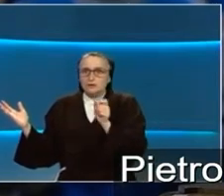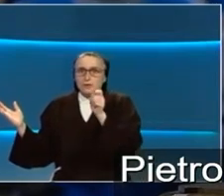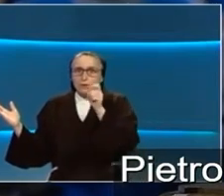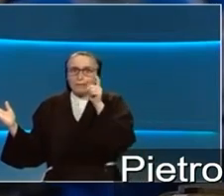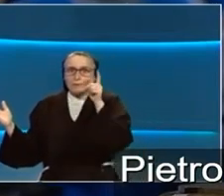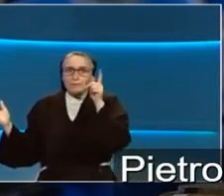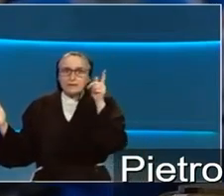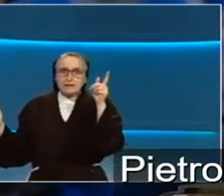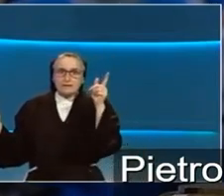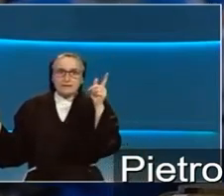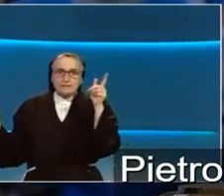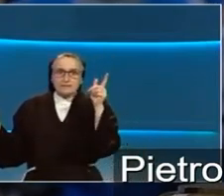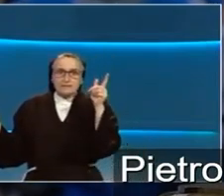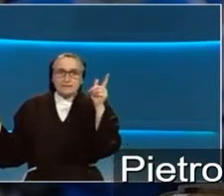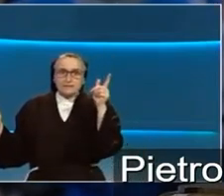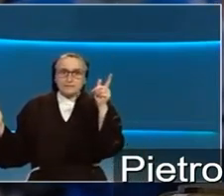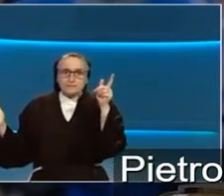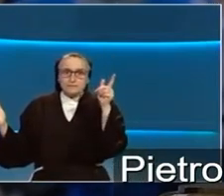l'accaduto.